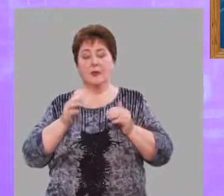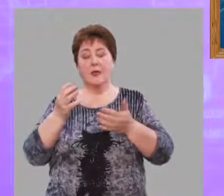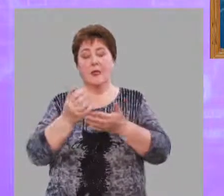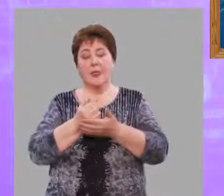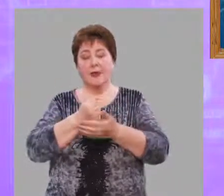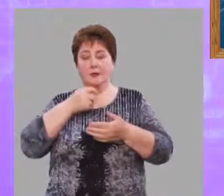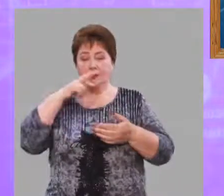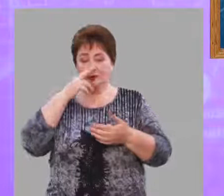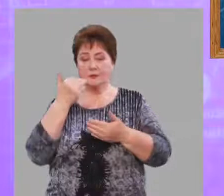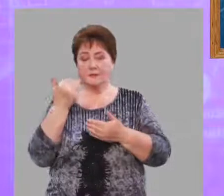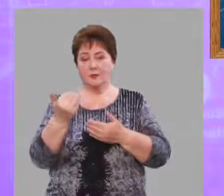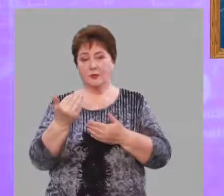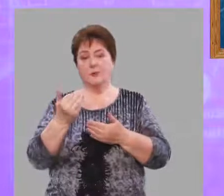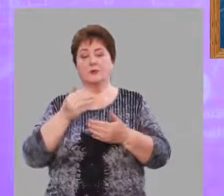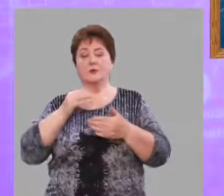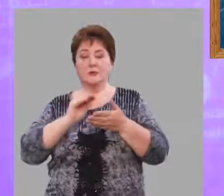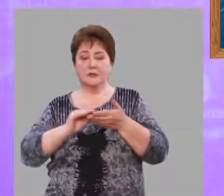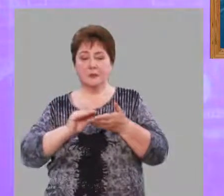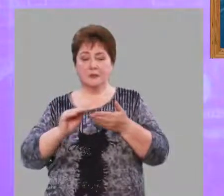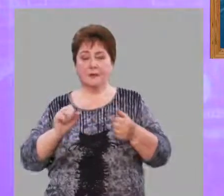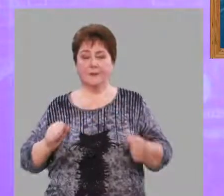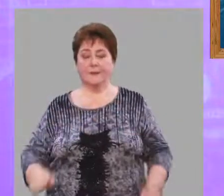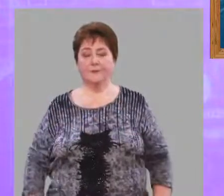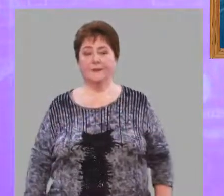Найди ошибки в ее записях.